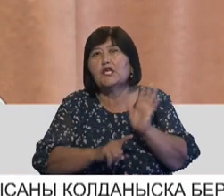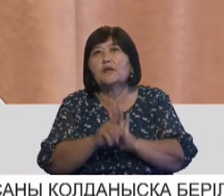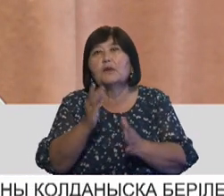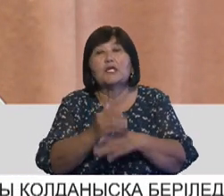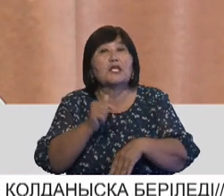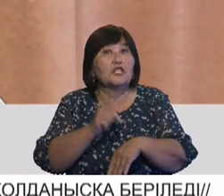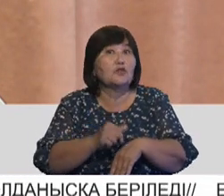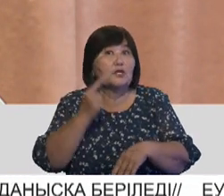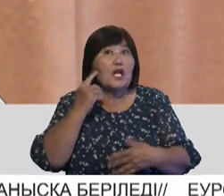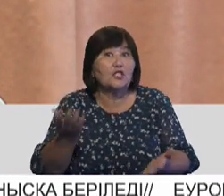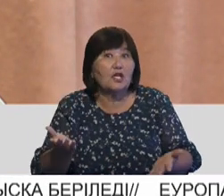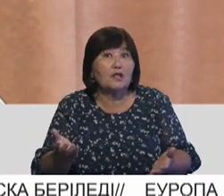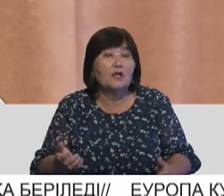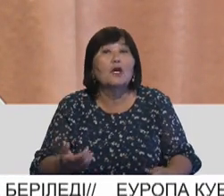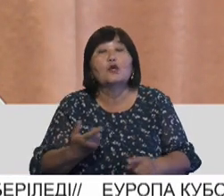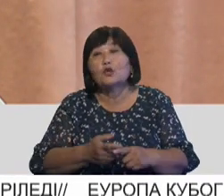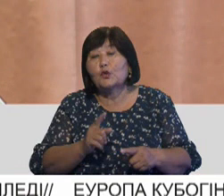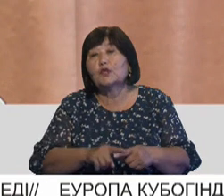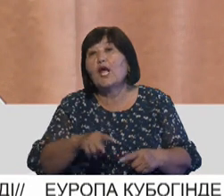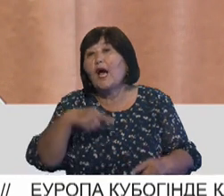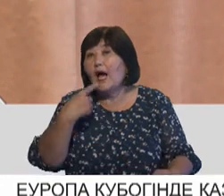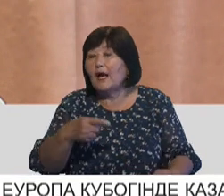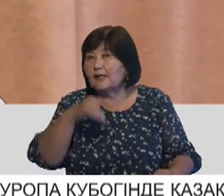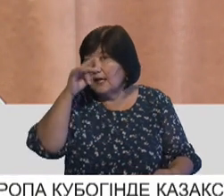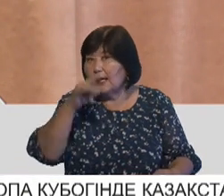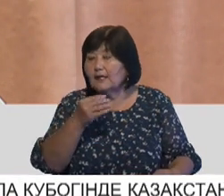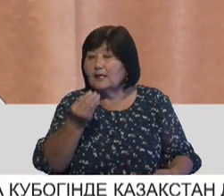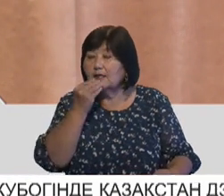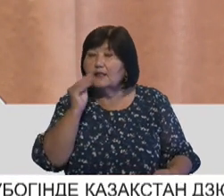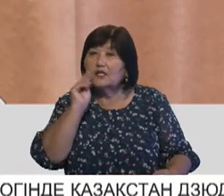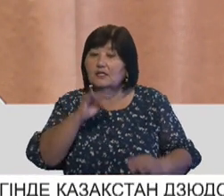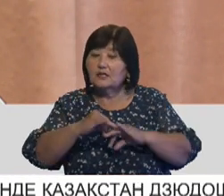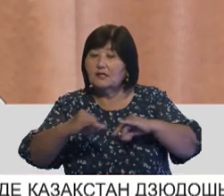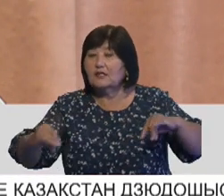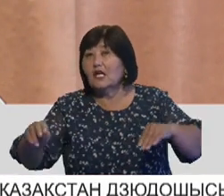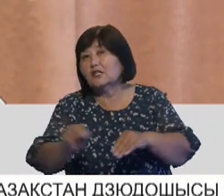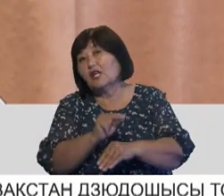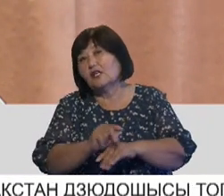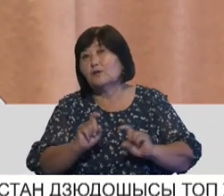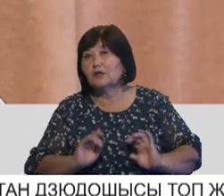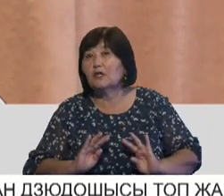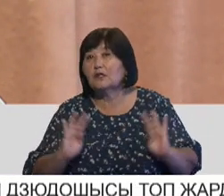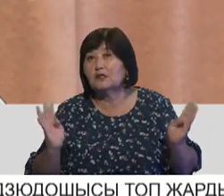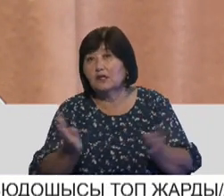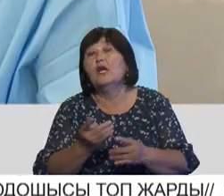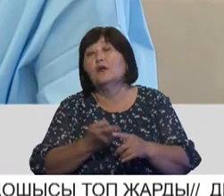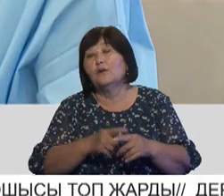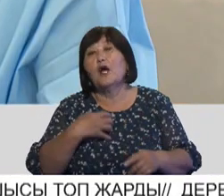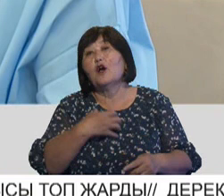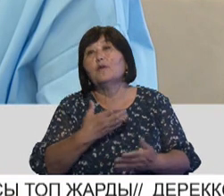сезім кешетін шығар деп. Сондықтан айтылатын қазақтың дастархан басындағы тәрбиесі деген өте маңызды дүние.